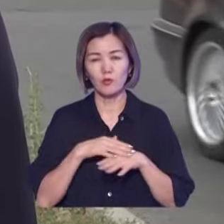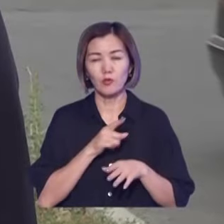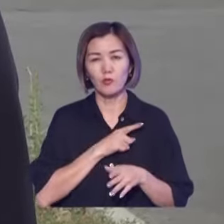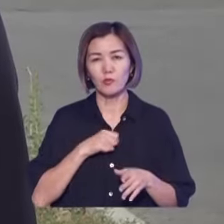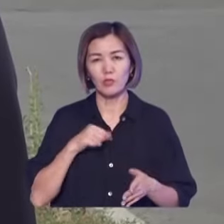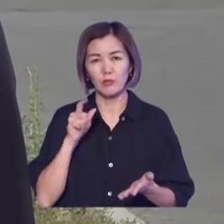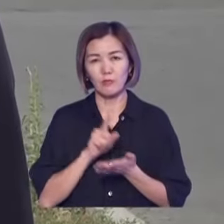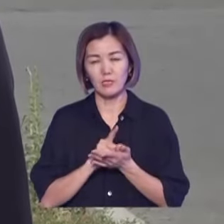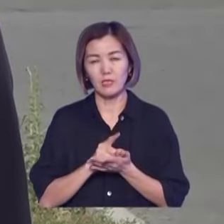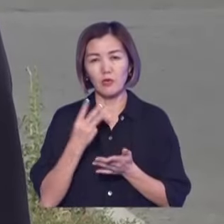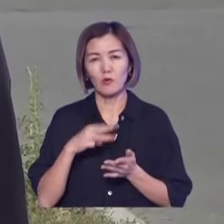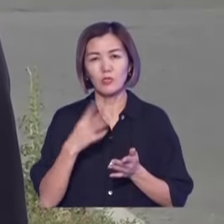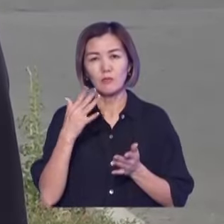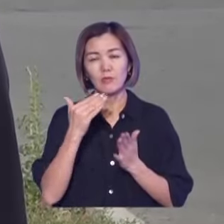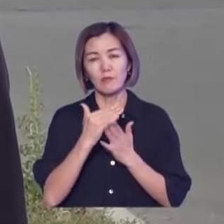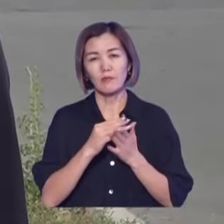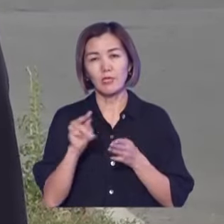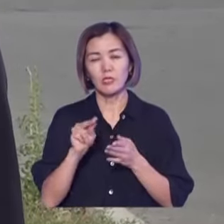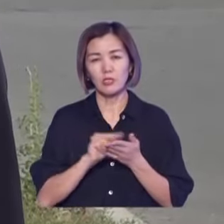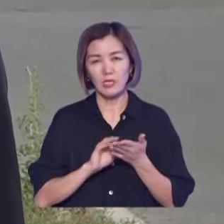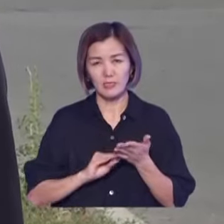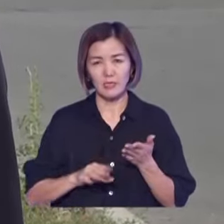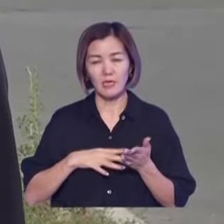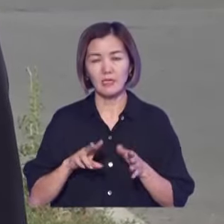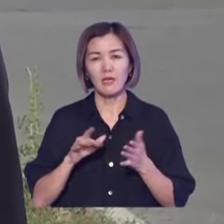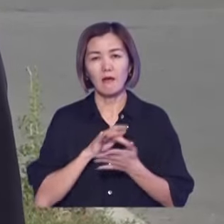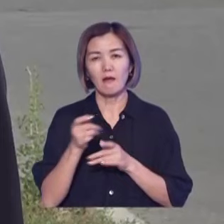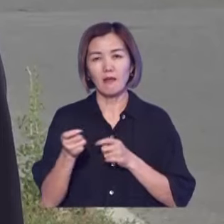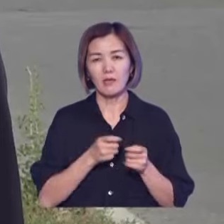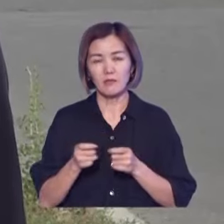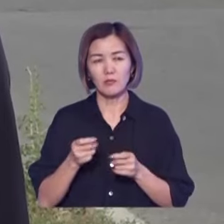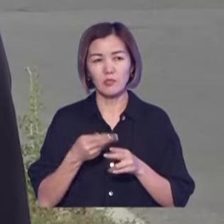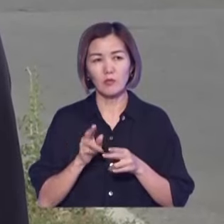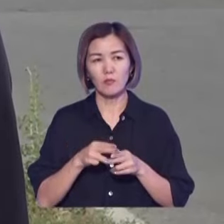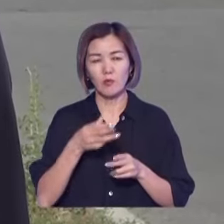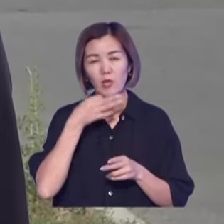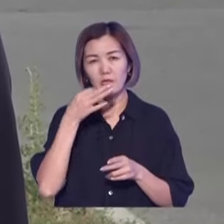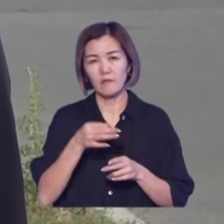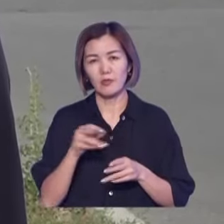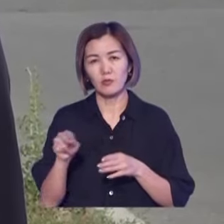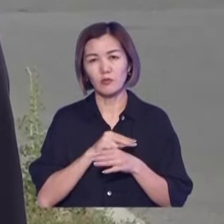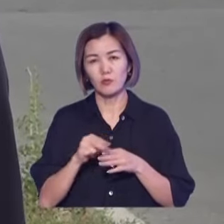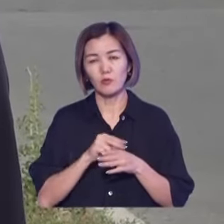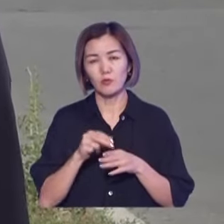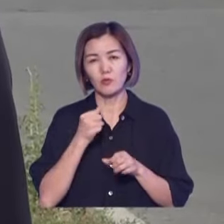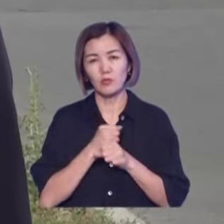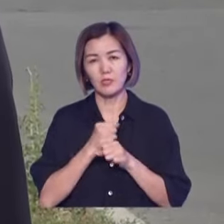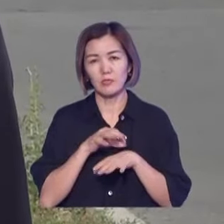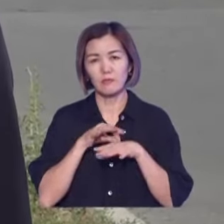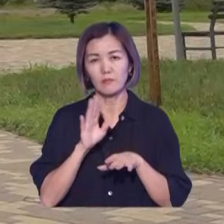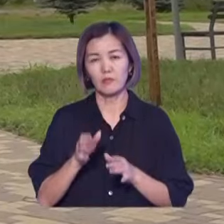міндетті. Бұл 35-ші бапта көрсетілген. Соған қарамастан қала әкімшілігі бұл жауапкершілікті мойнына алып жөндеу жұмыстарын жасатып